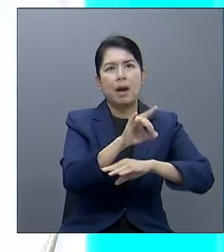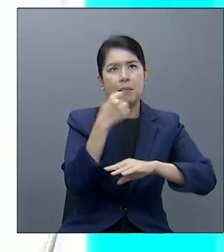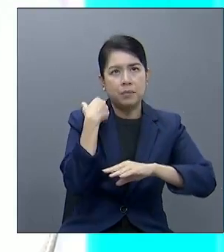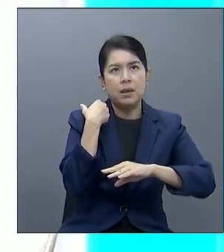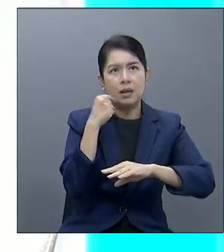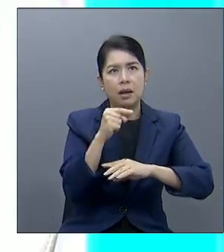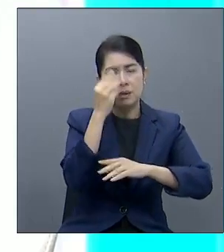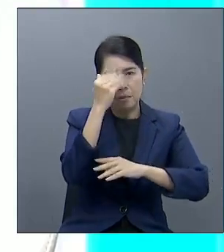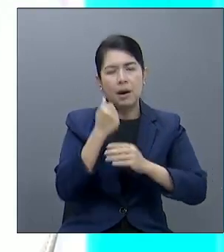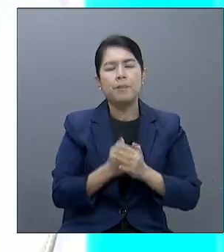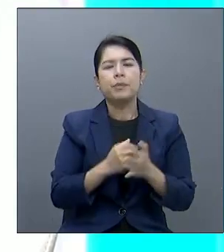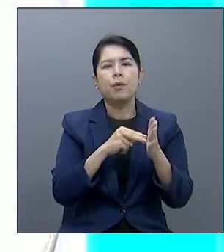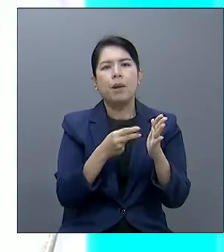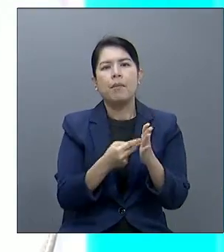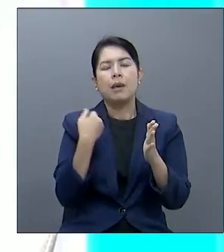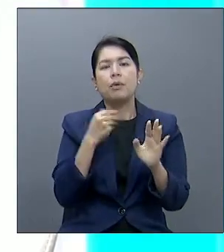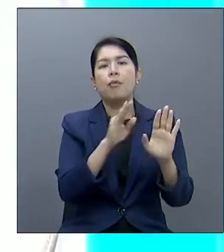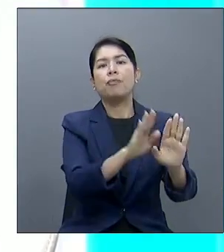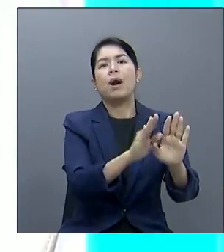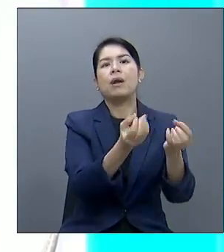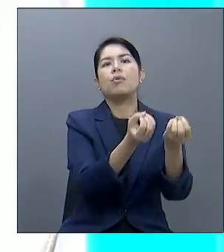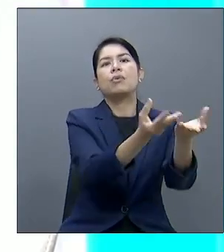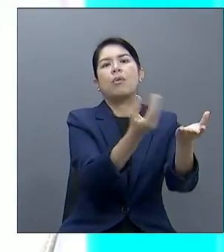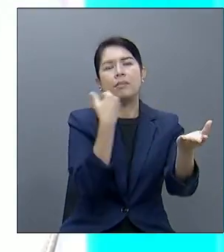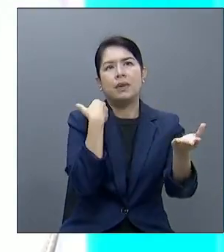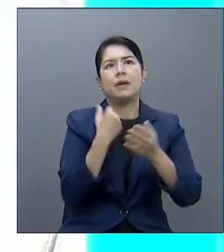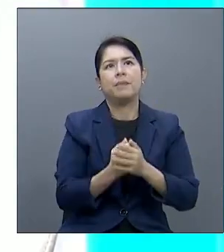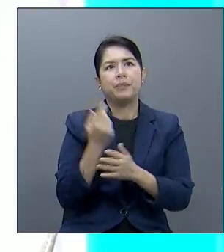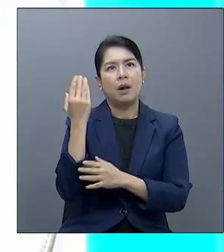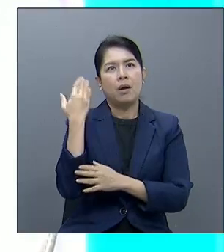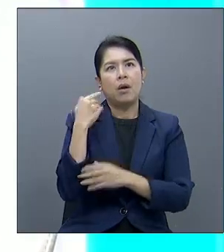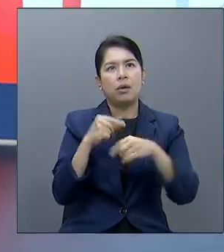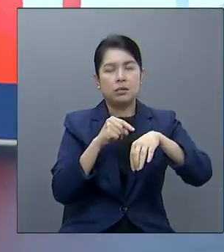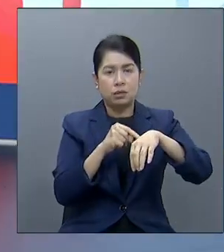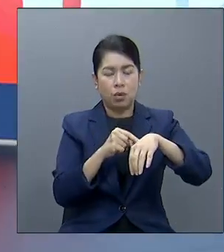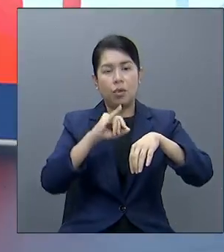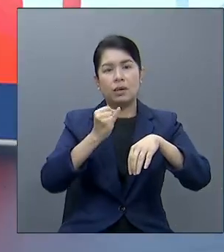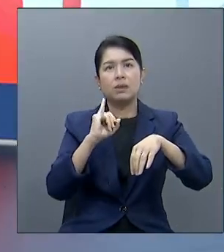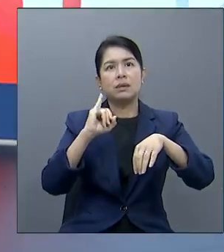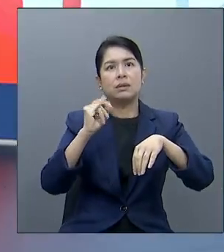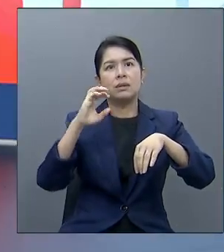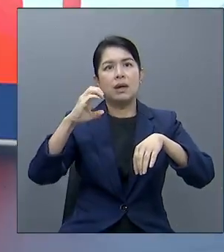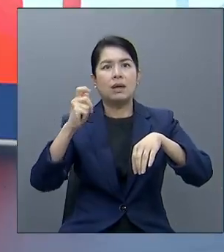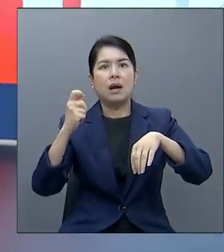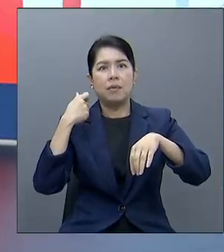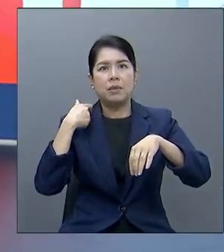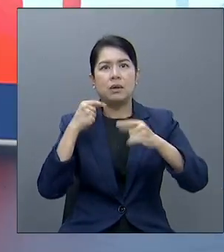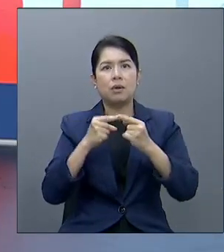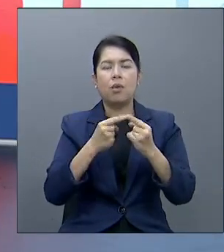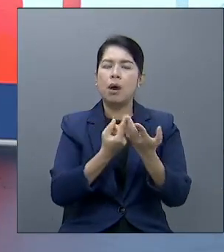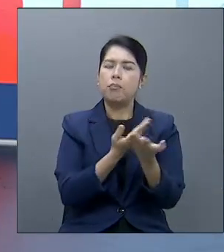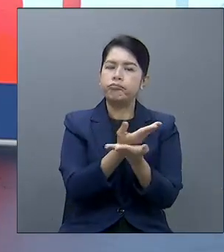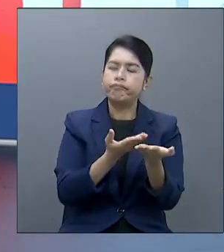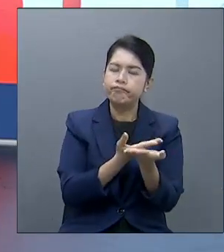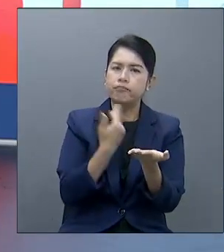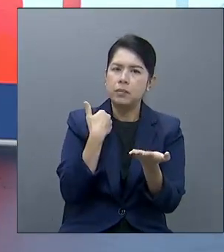นย้ายมาเมืองนี้เยอะมากนะคะตอนนั้นเพื่อนใจกล้ามาประชุมกับเราเรื่องสังคมสูงวัยเขาก็เล่าให้ฟังแล้วก็เข้าใจว่าตัวร